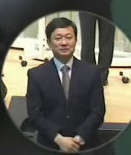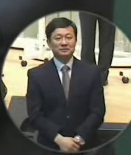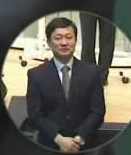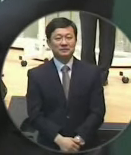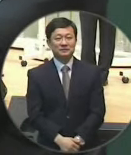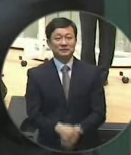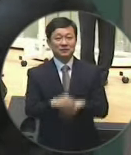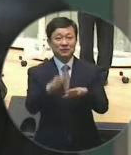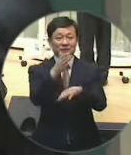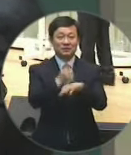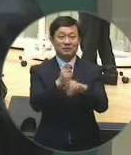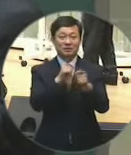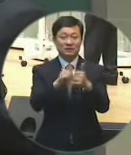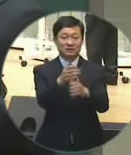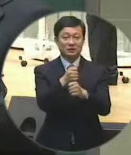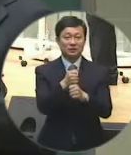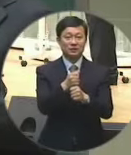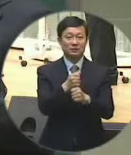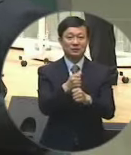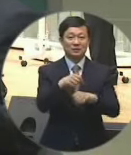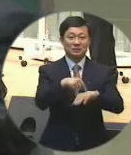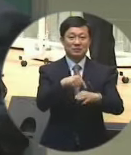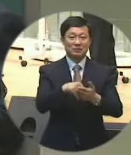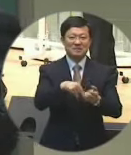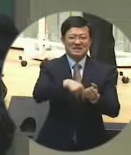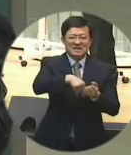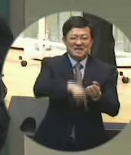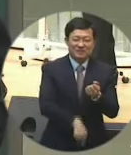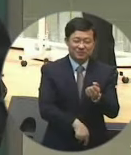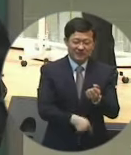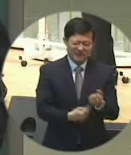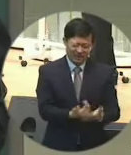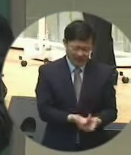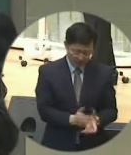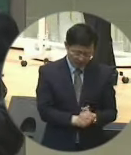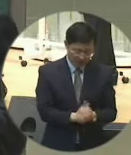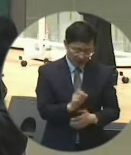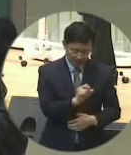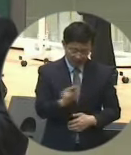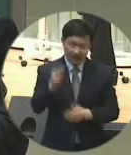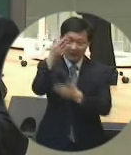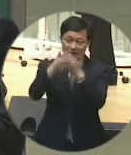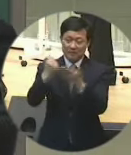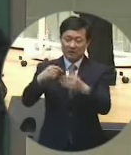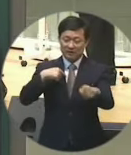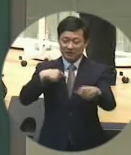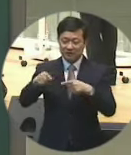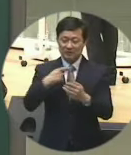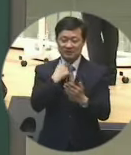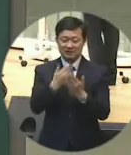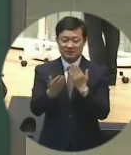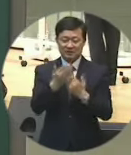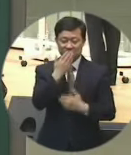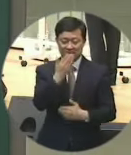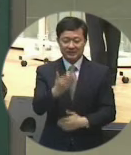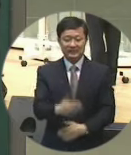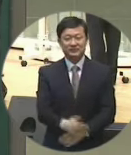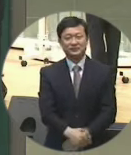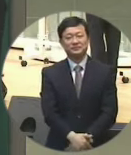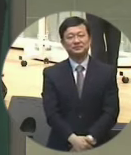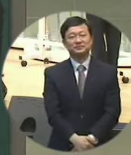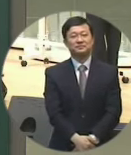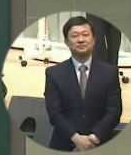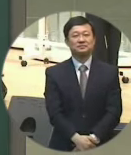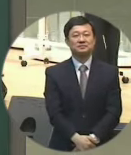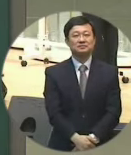오늘 언약 딱 잡고요. 진짜 마음속에 깊은 아멘 되어야 됩니다. 그래야 역사를 나요. I want you to really hold on to the covenant today and deep